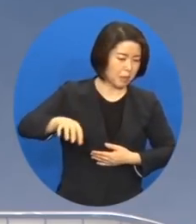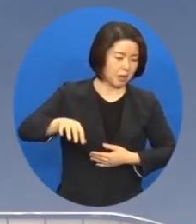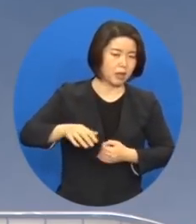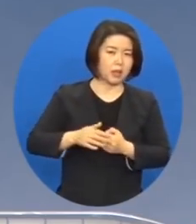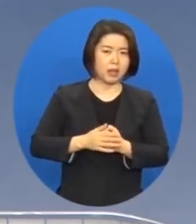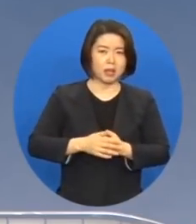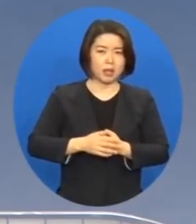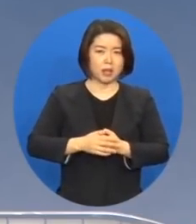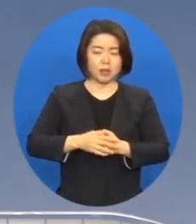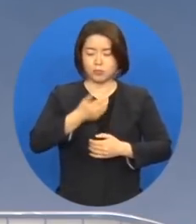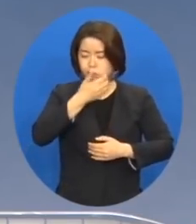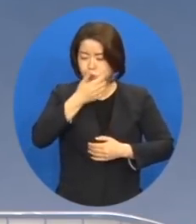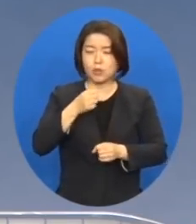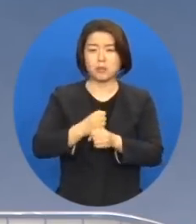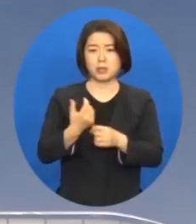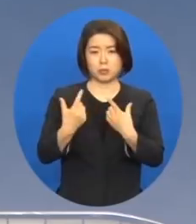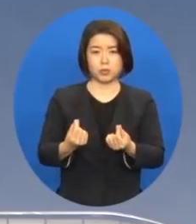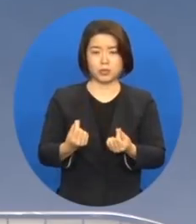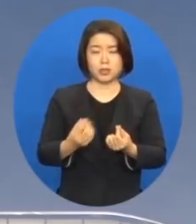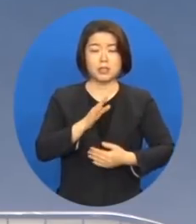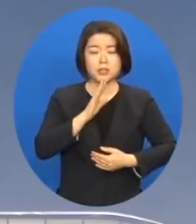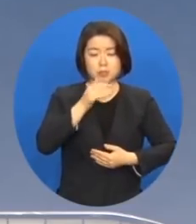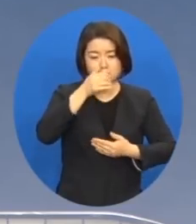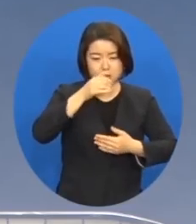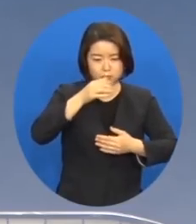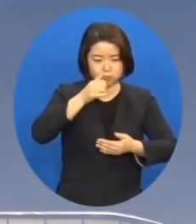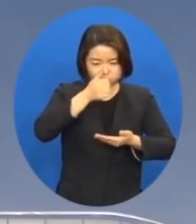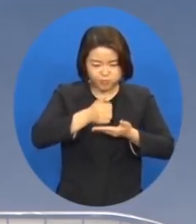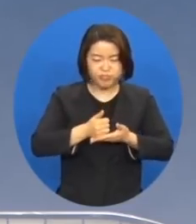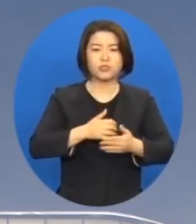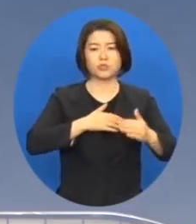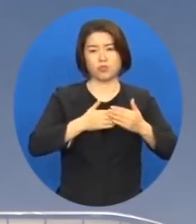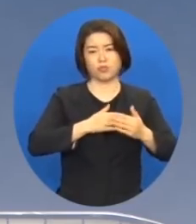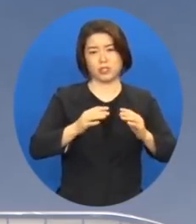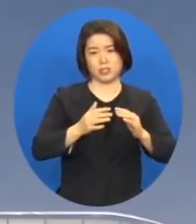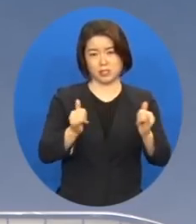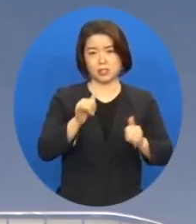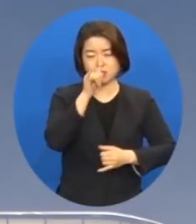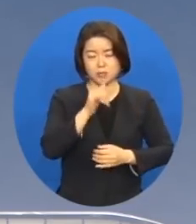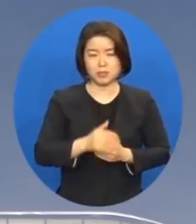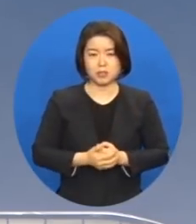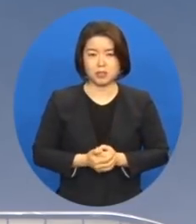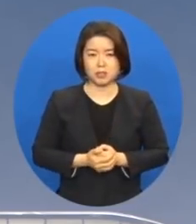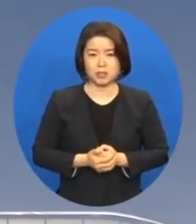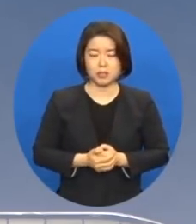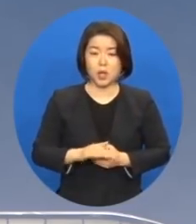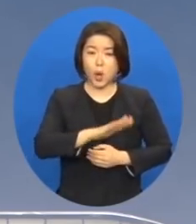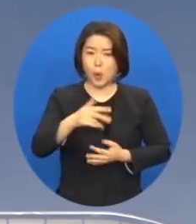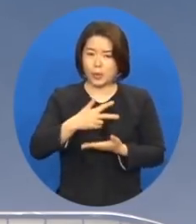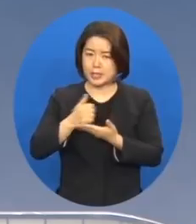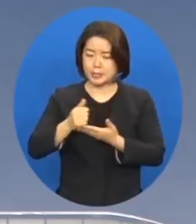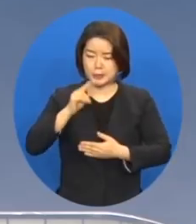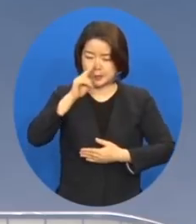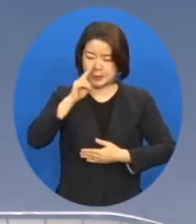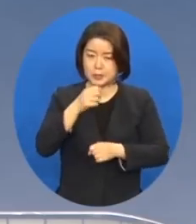것. 정말 무서운 일인 것. 22절 말씀에 우리가 주님을